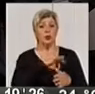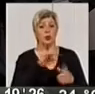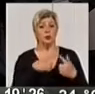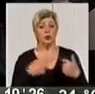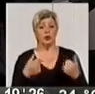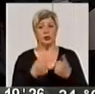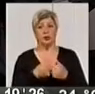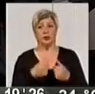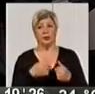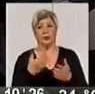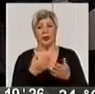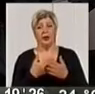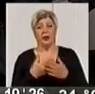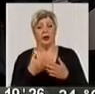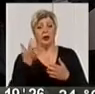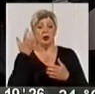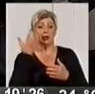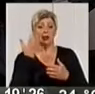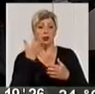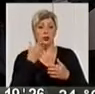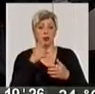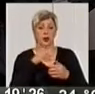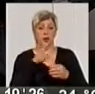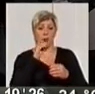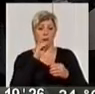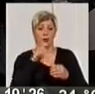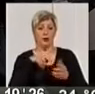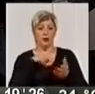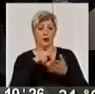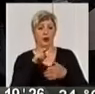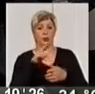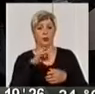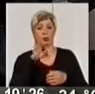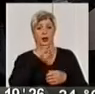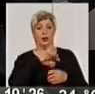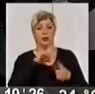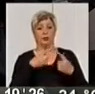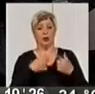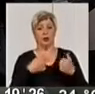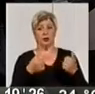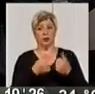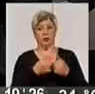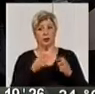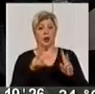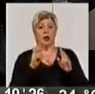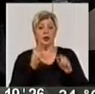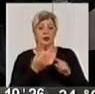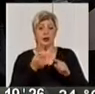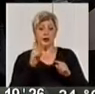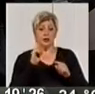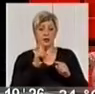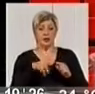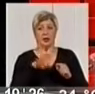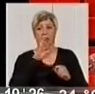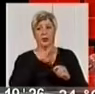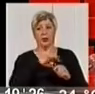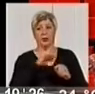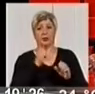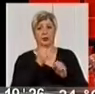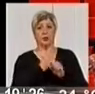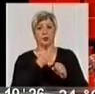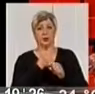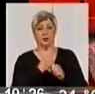коли мова йде про пільгові категорії, от як ця пільговість спрацьовує, коли мова йде, ну, про суму